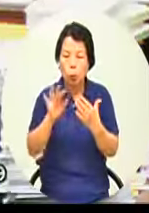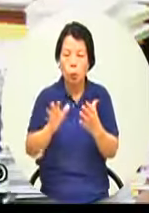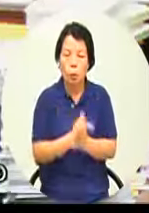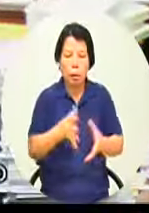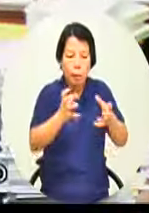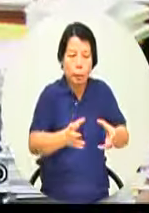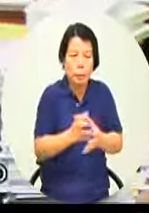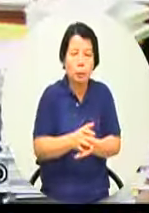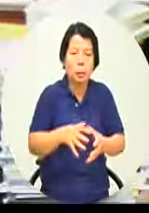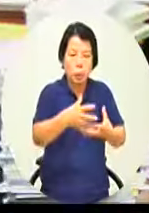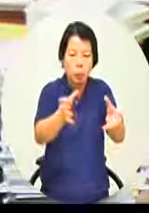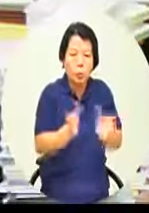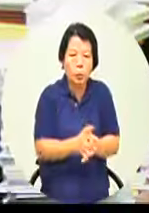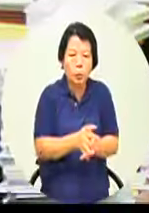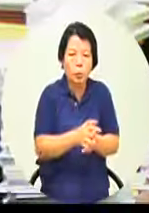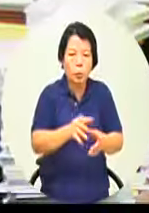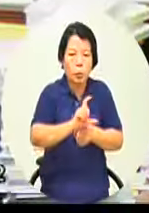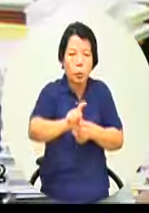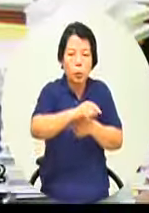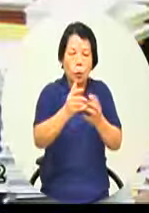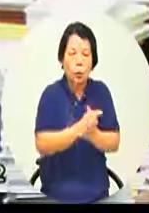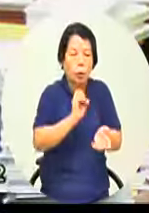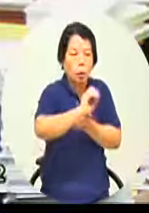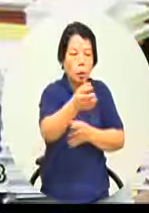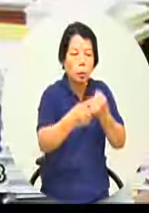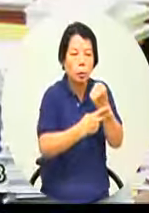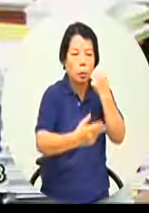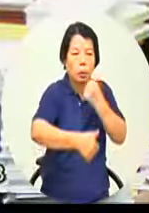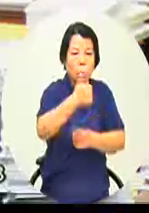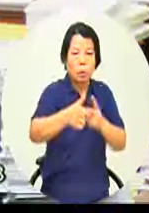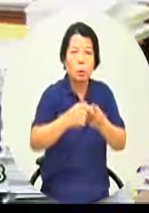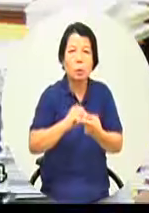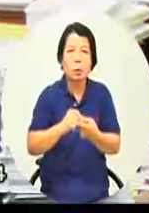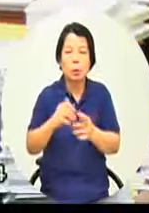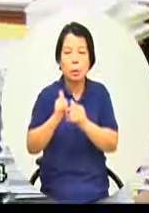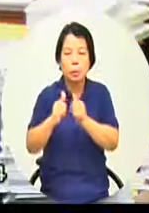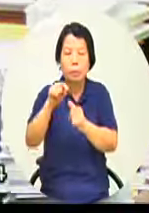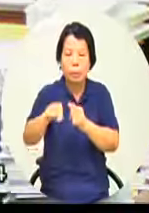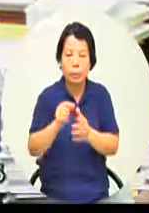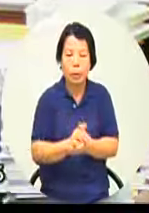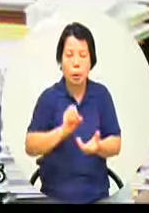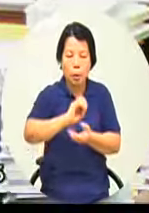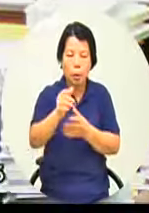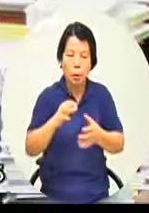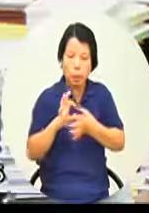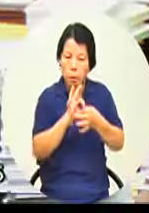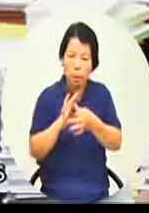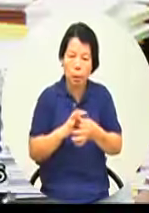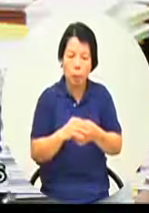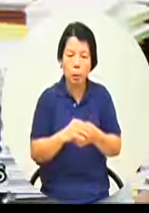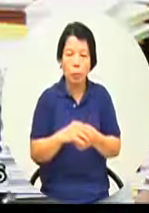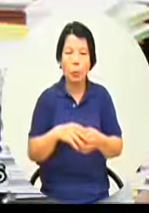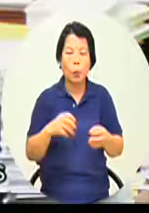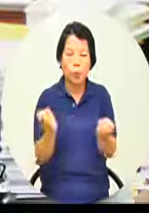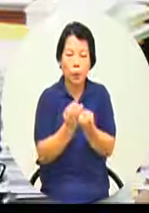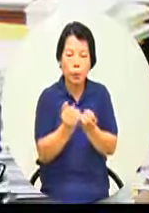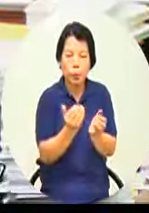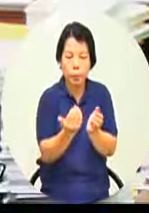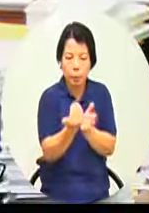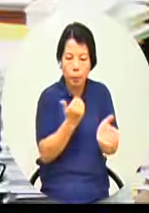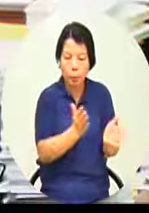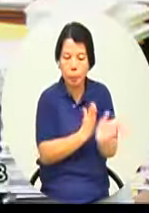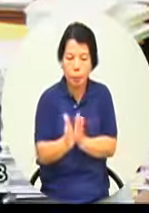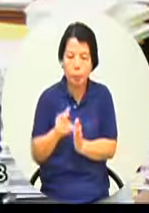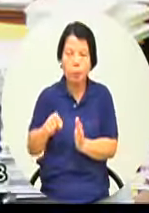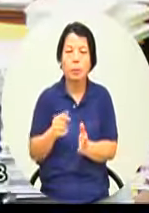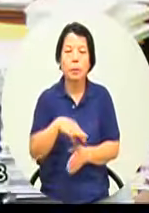诉里长，会告诉我们的居民，好，什么时候天气的变化，然后做一些相关的防灾准备，然后这第一个部分，等下请局